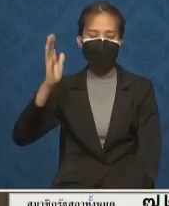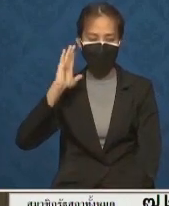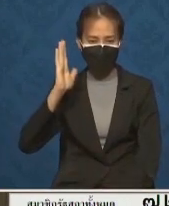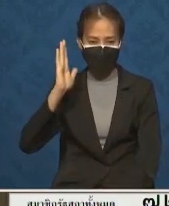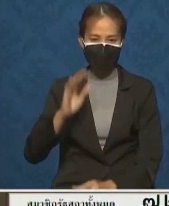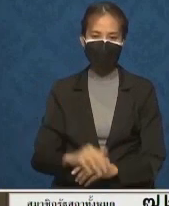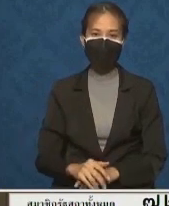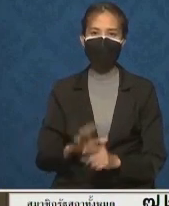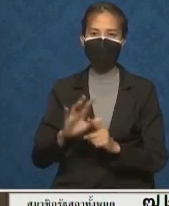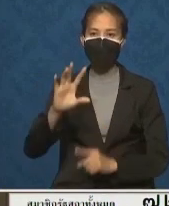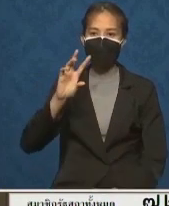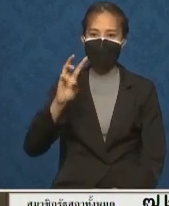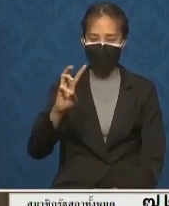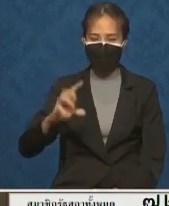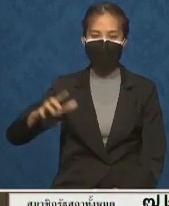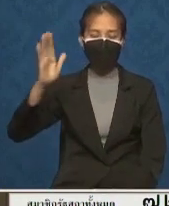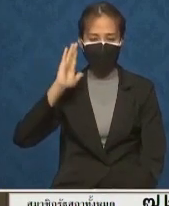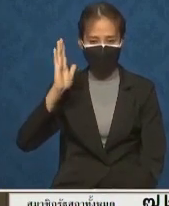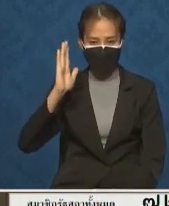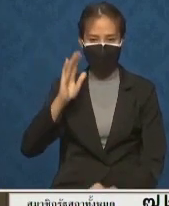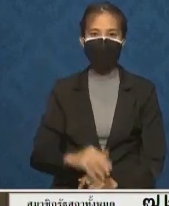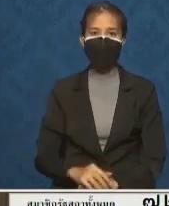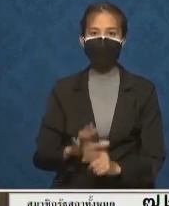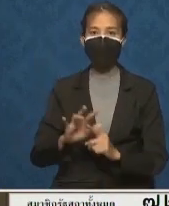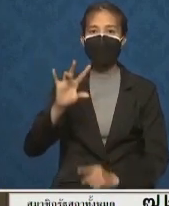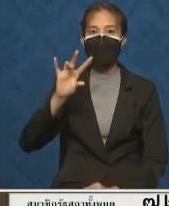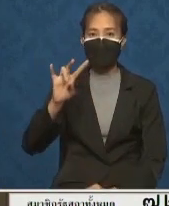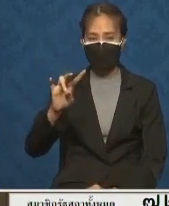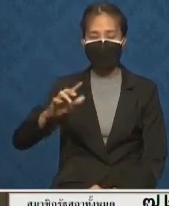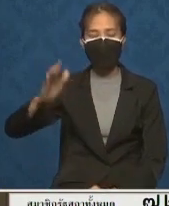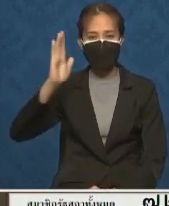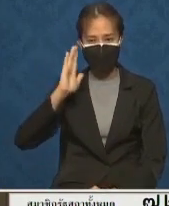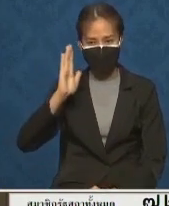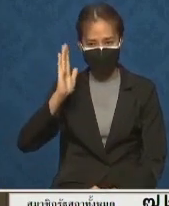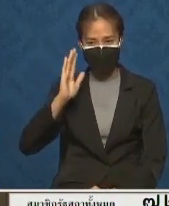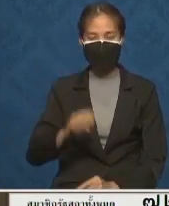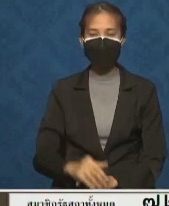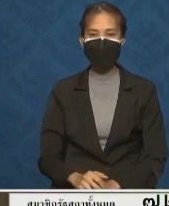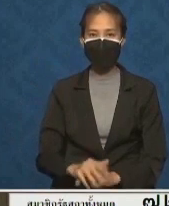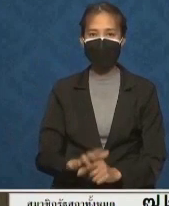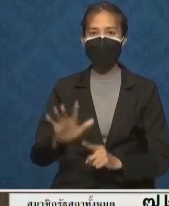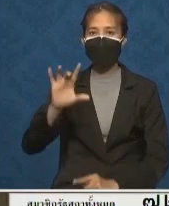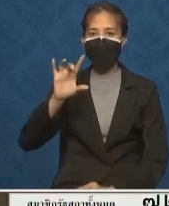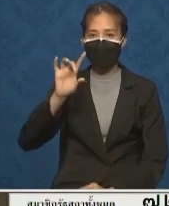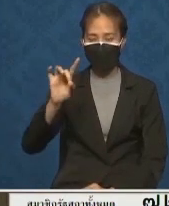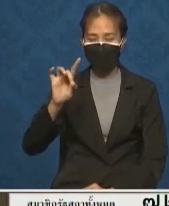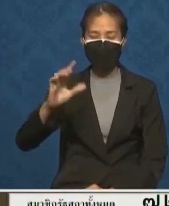ษ์ง่นคำ6นายสมคิดเชื้อคง7นายประยุทธ์สิริพานิช8น